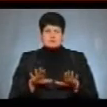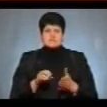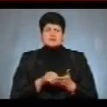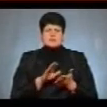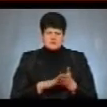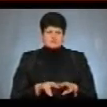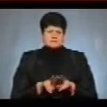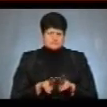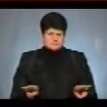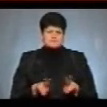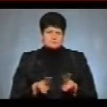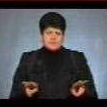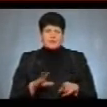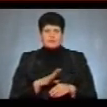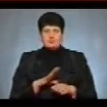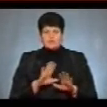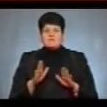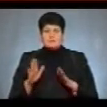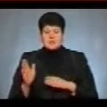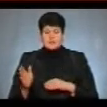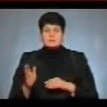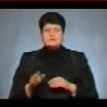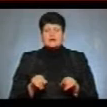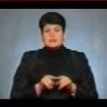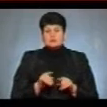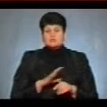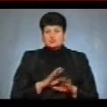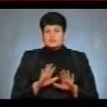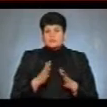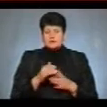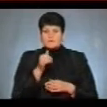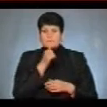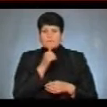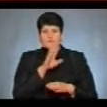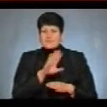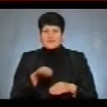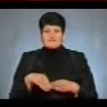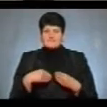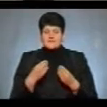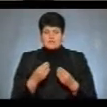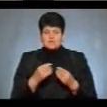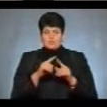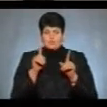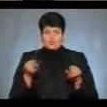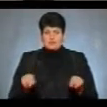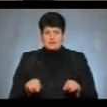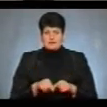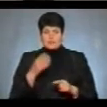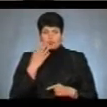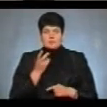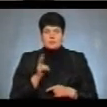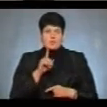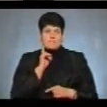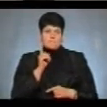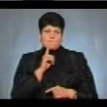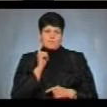реєстрації були однакові, такі були випадки. Також, відповідно, були спроби невидачі виборчих бюлетенів, коли приходили особливо